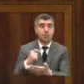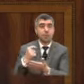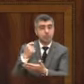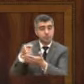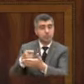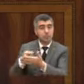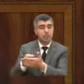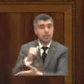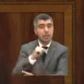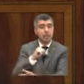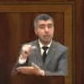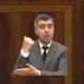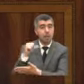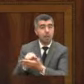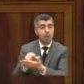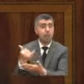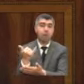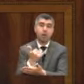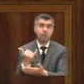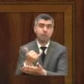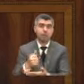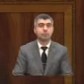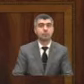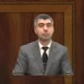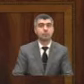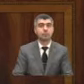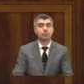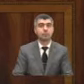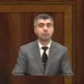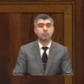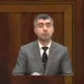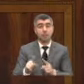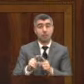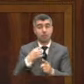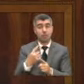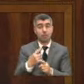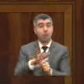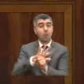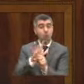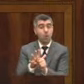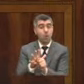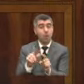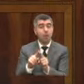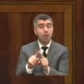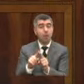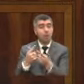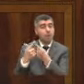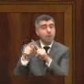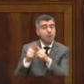ديالنا. اذا مزيان، كنظن انه هذه الجائحه عطاتنا دروس في عده مسائل.